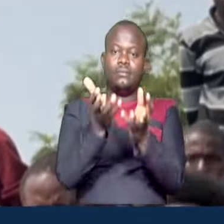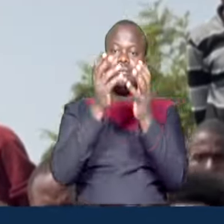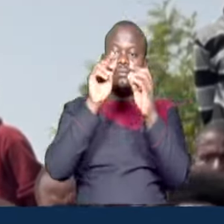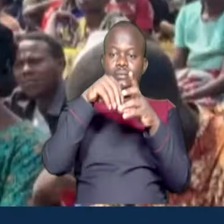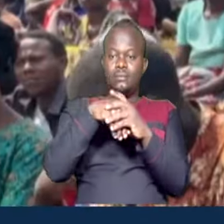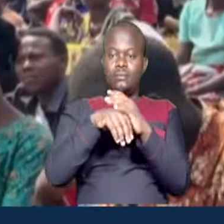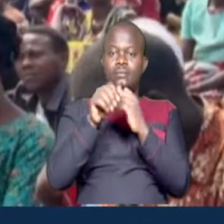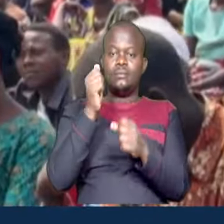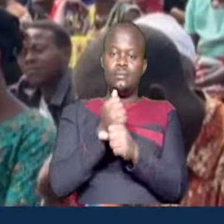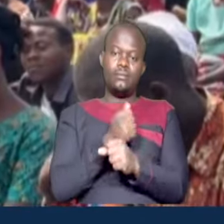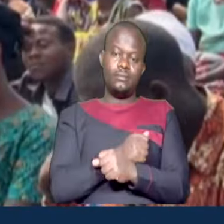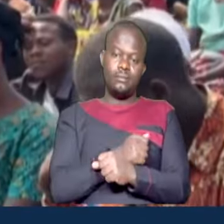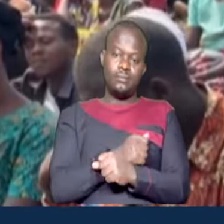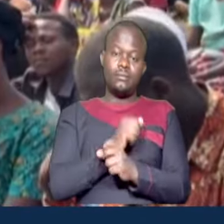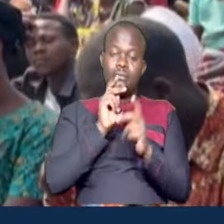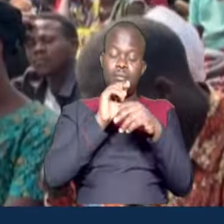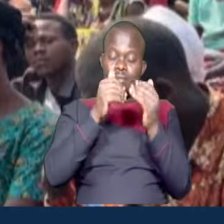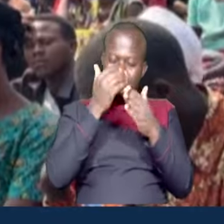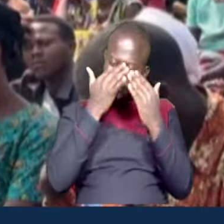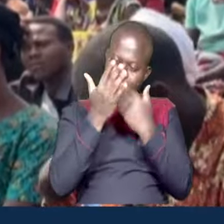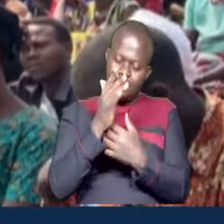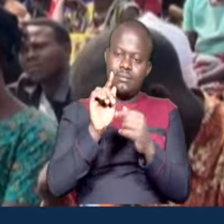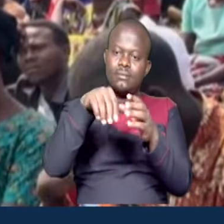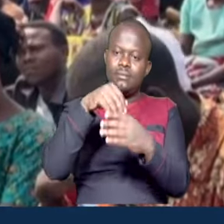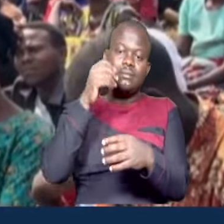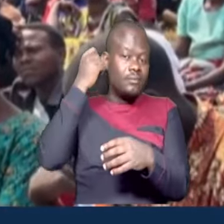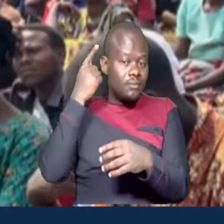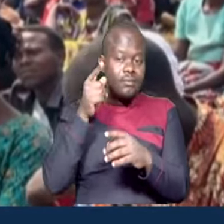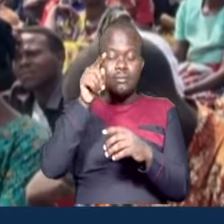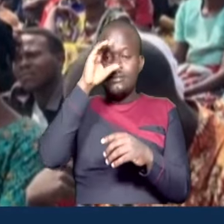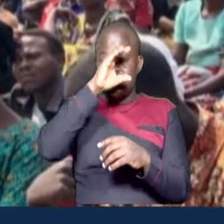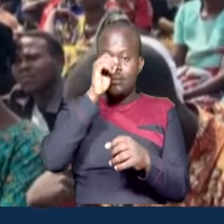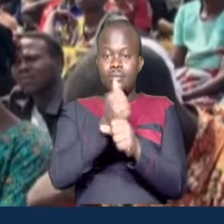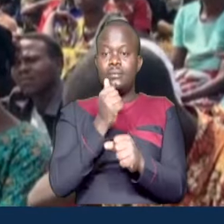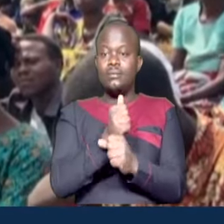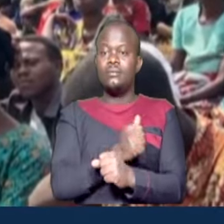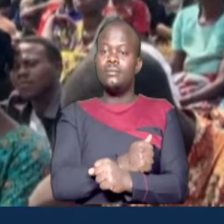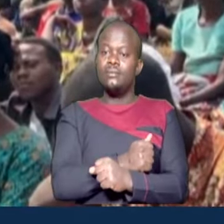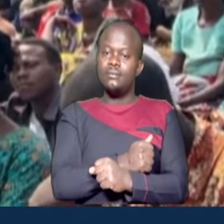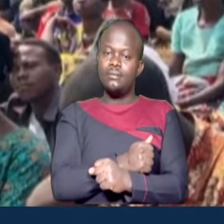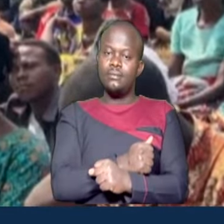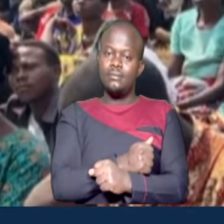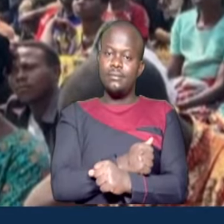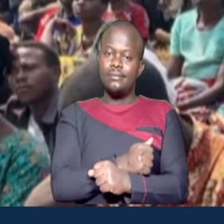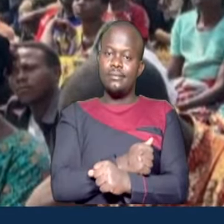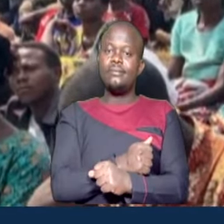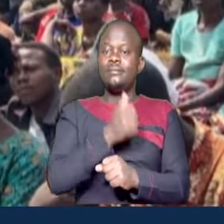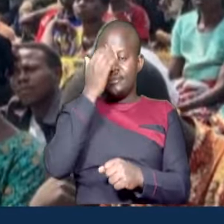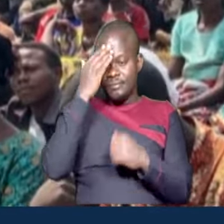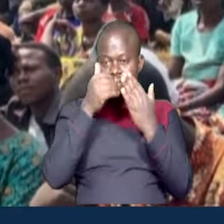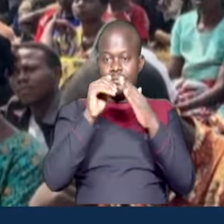twitabire umurimo buri muntu azinduke mu gitondo yumva ko agiye gushaka akazi kugira ngo